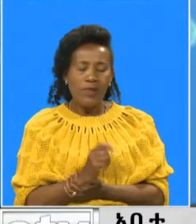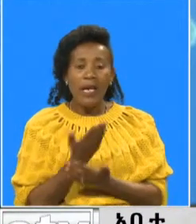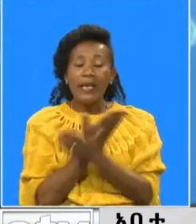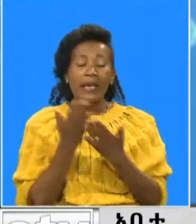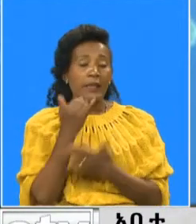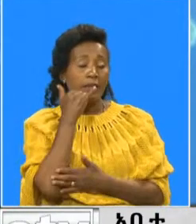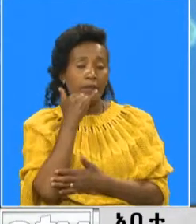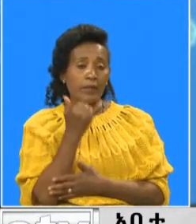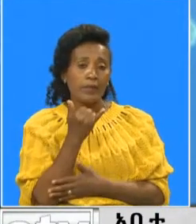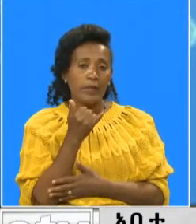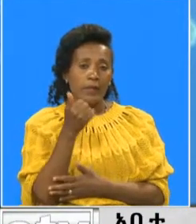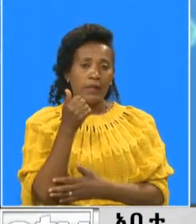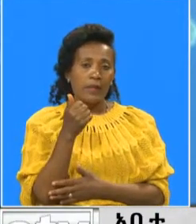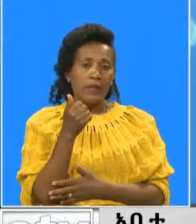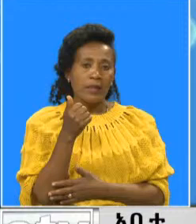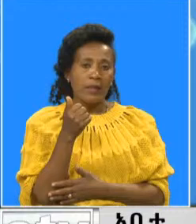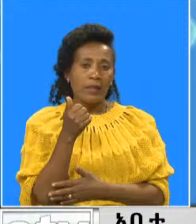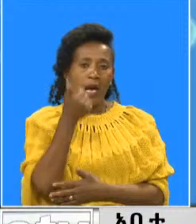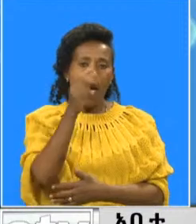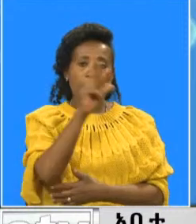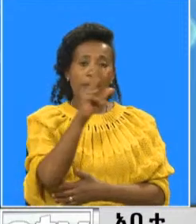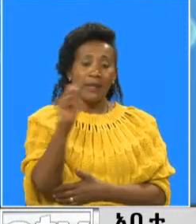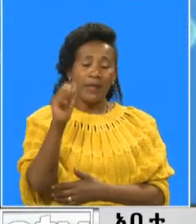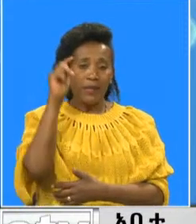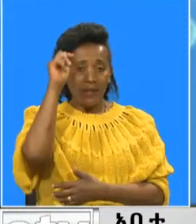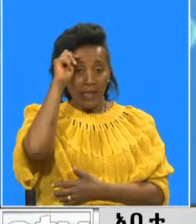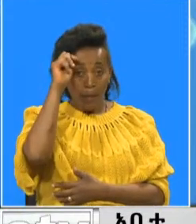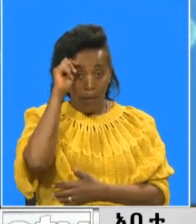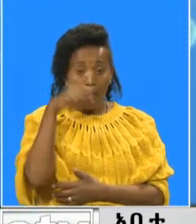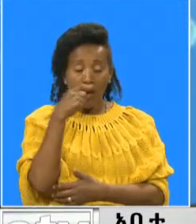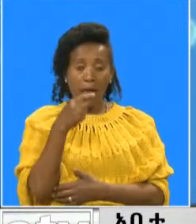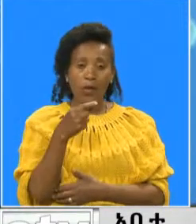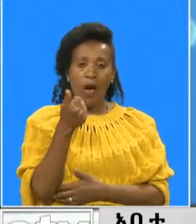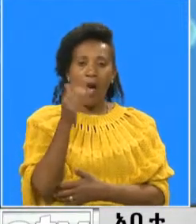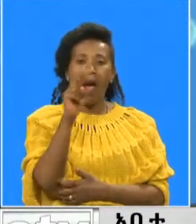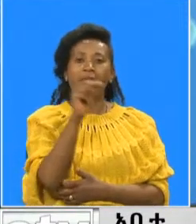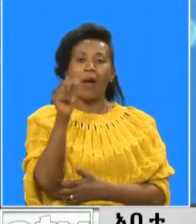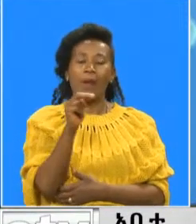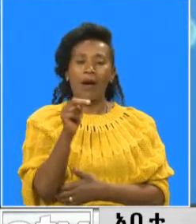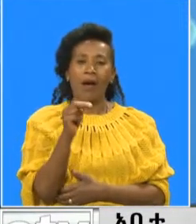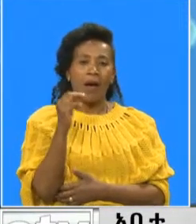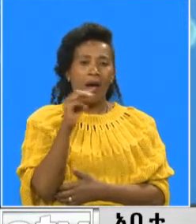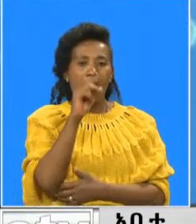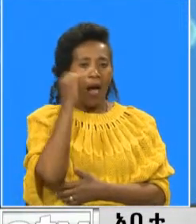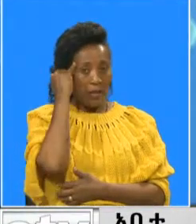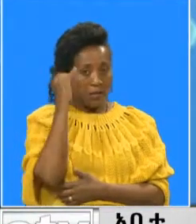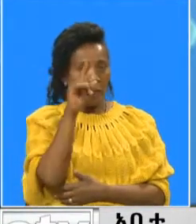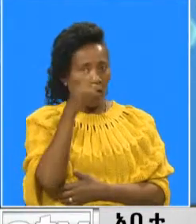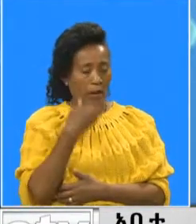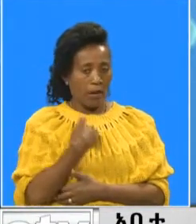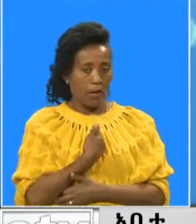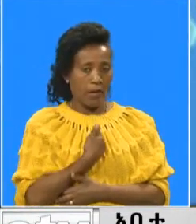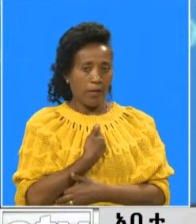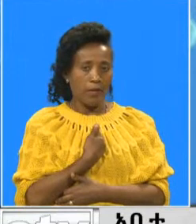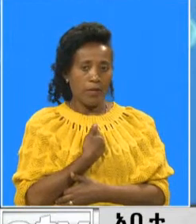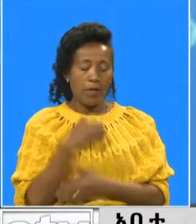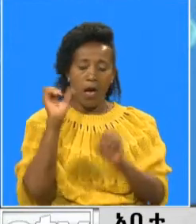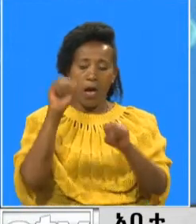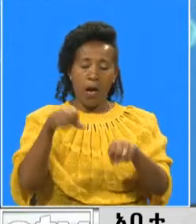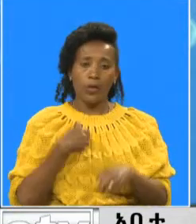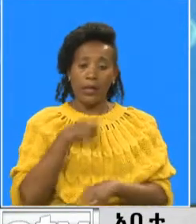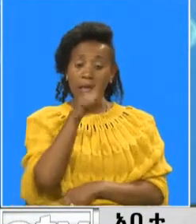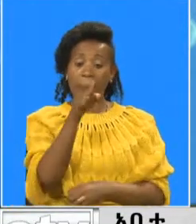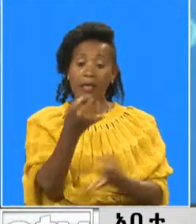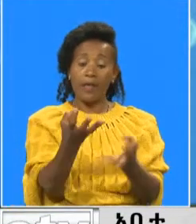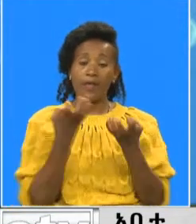ከየት ነው የሚደውሉ? አቢቲ ተሰማ እባላለሁ ከአዳማ። እሺ፣ ጥያቄ አስተያየት ሐሳብ ካለዎት? አዎ፣ እኔ